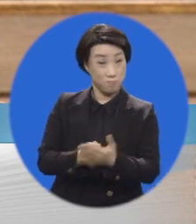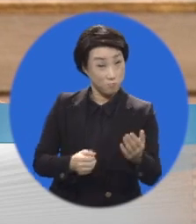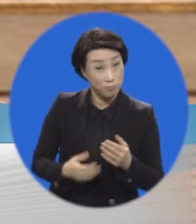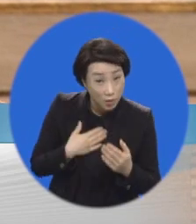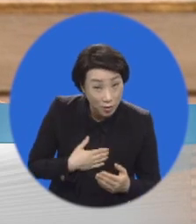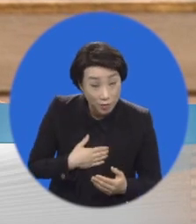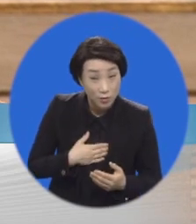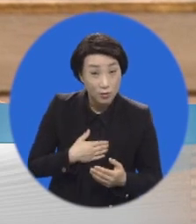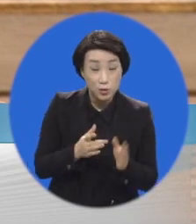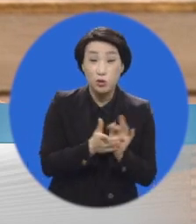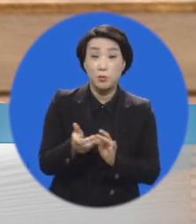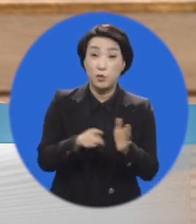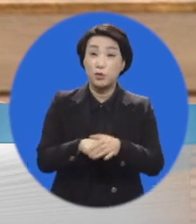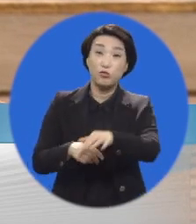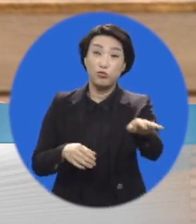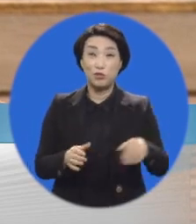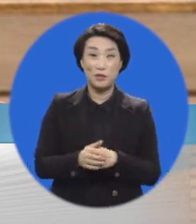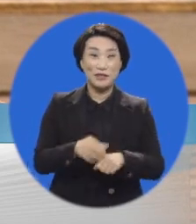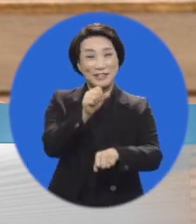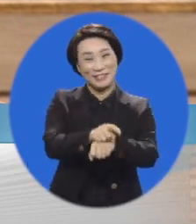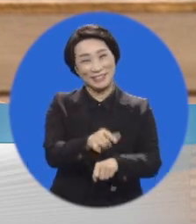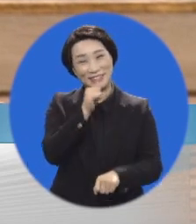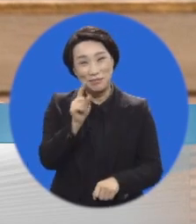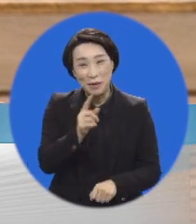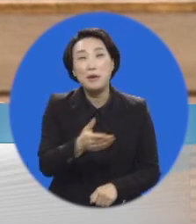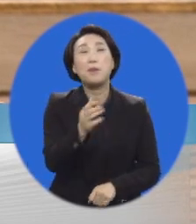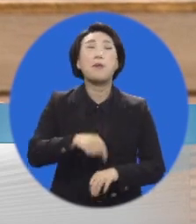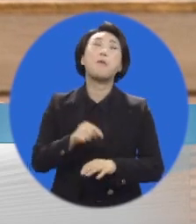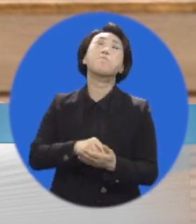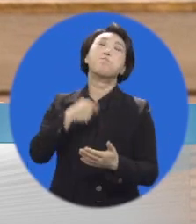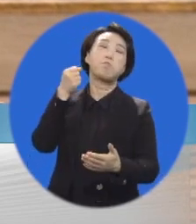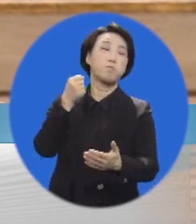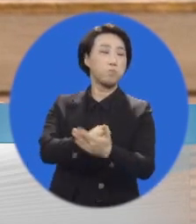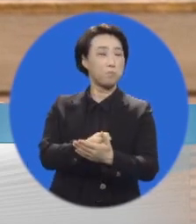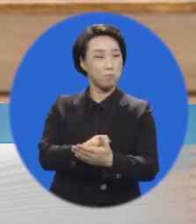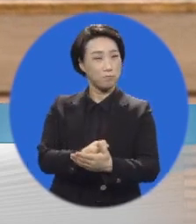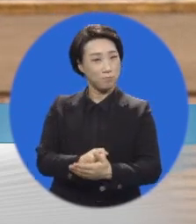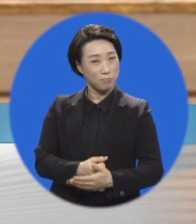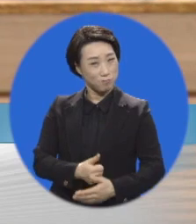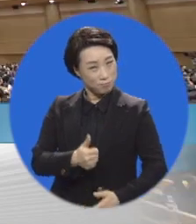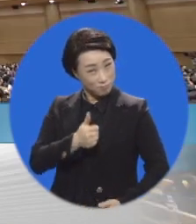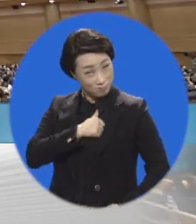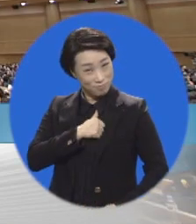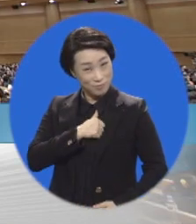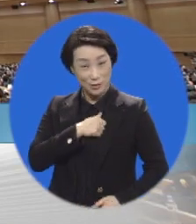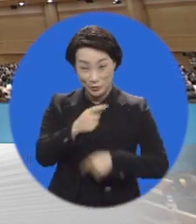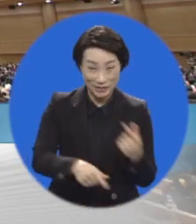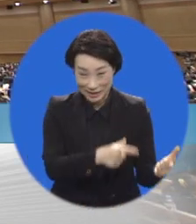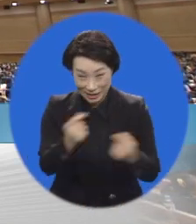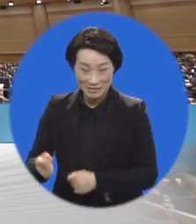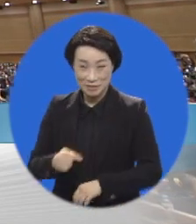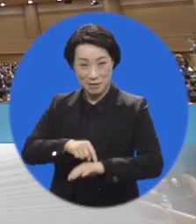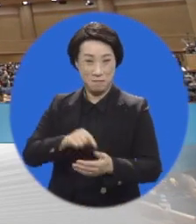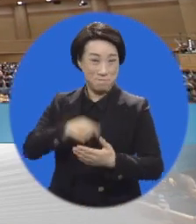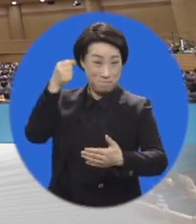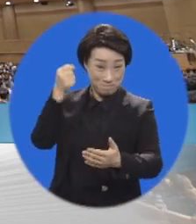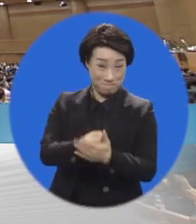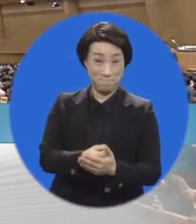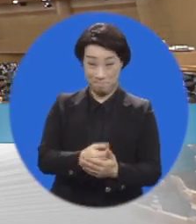담대하게 예수 믿는 사람들의 특징이 뭐냐? 담대하다 이 말이야. 같이 담대하다.